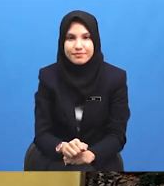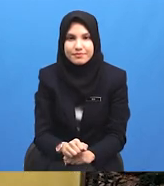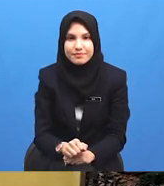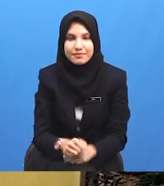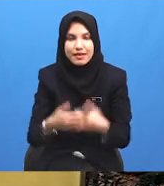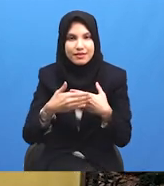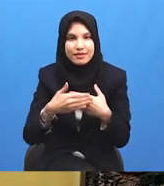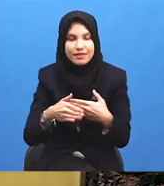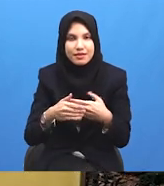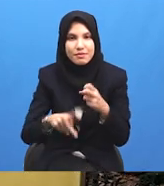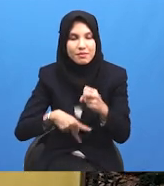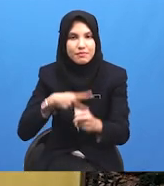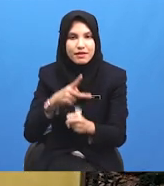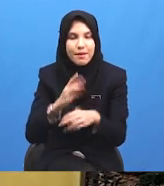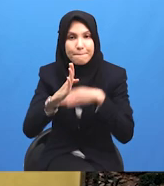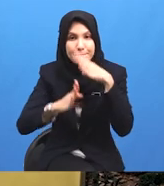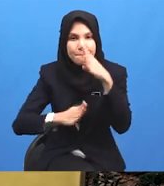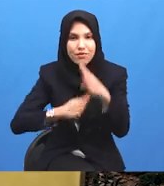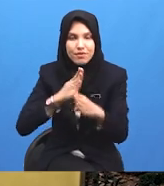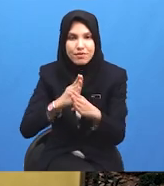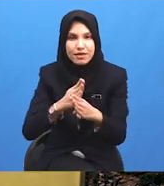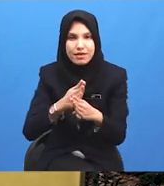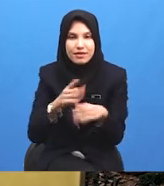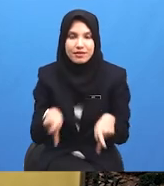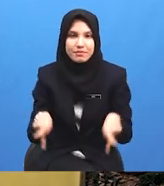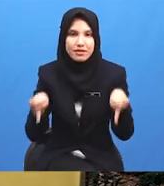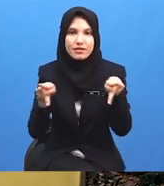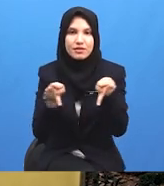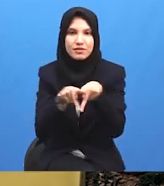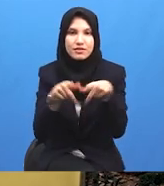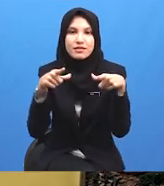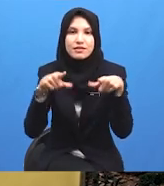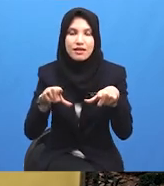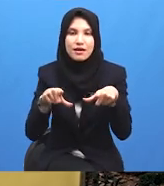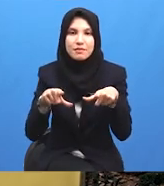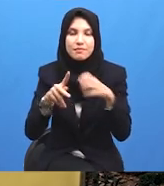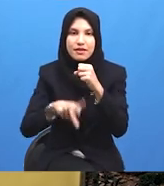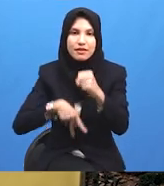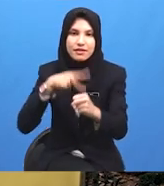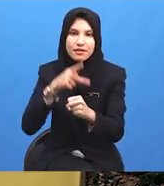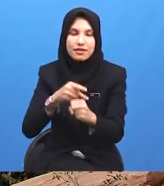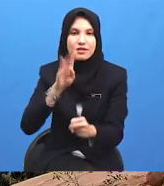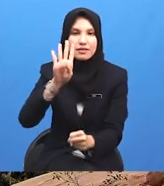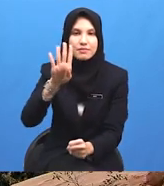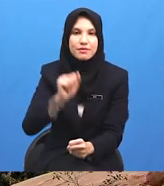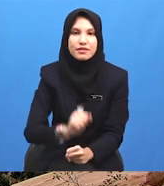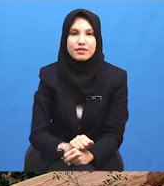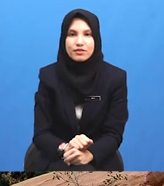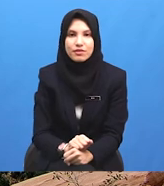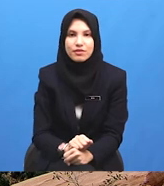Selepas planet bumi, kita perlu planet keempat ialah planet Mare.